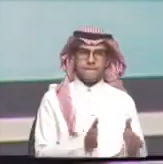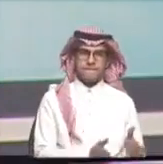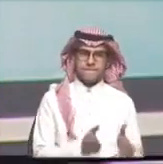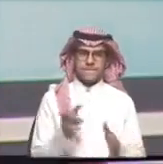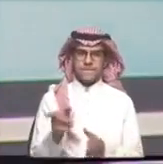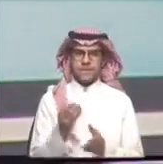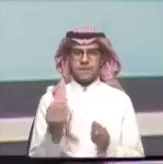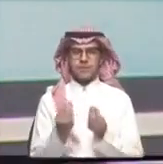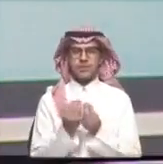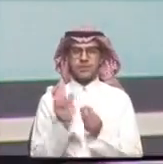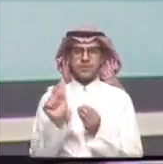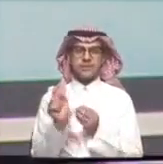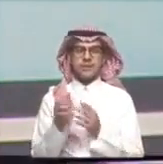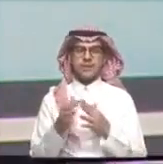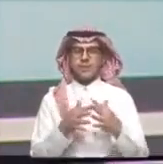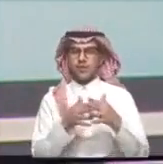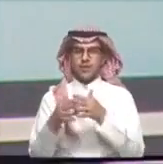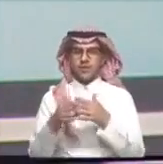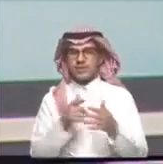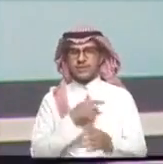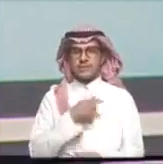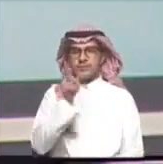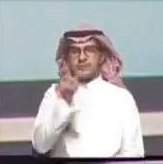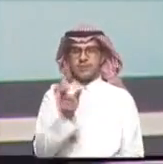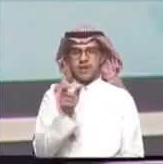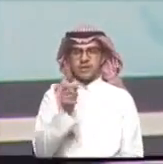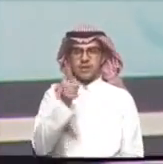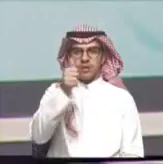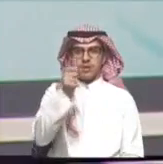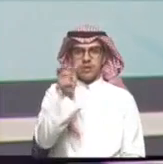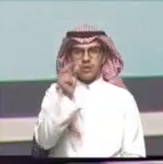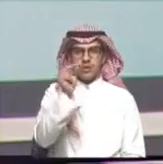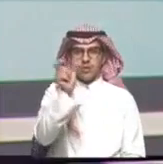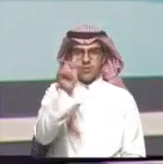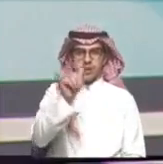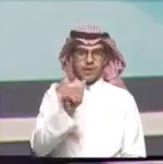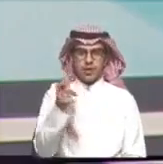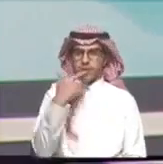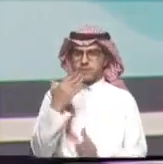أشاد معالي الأمين العام للأمم المتحدة أنطوني غوتيريس بجهود المملكة العربية السعودية